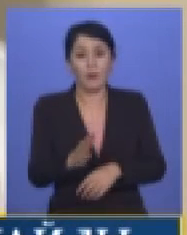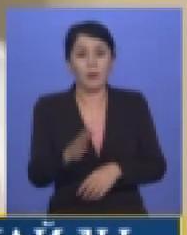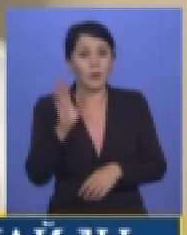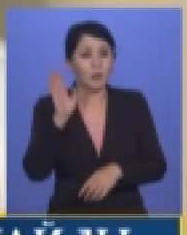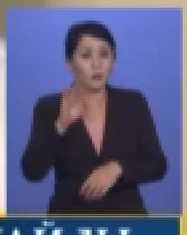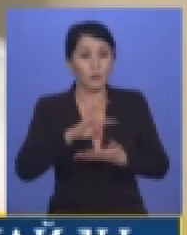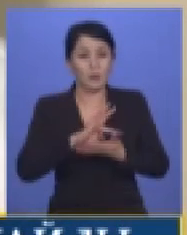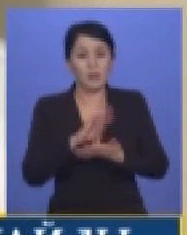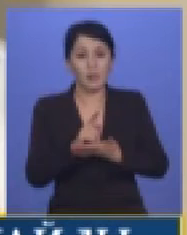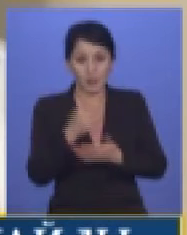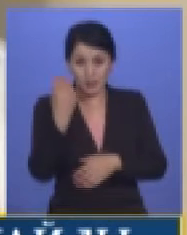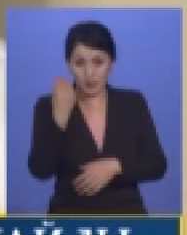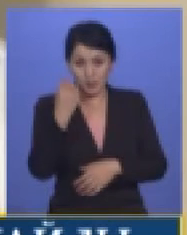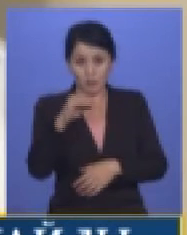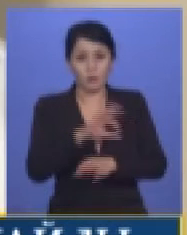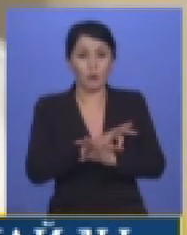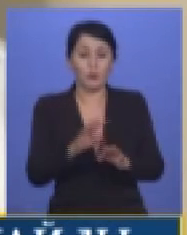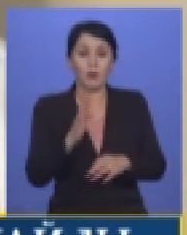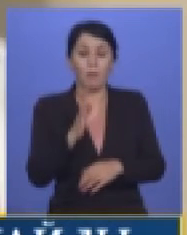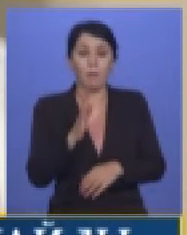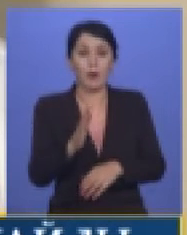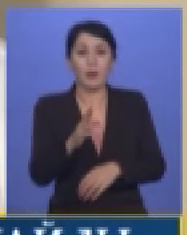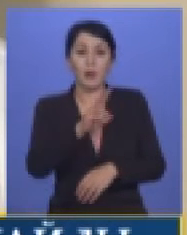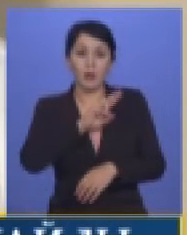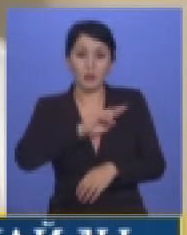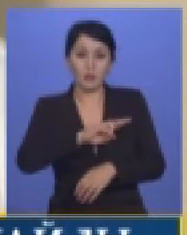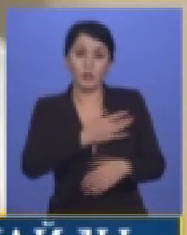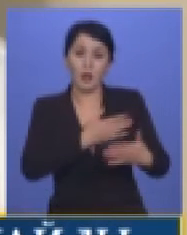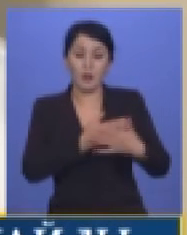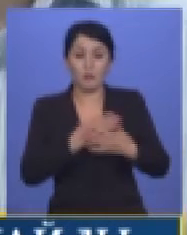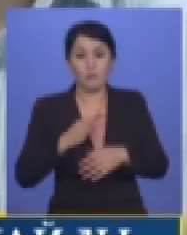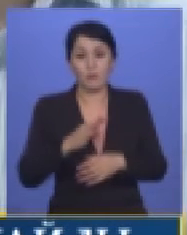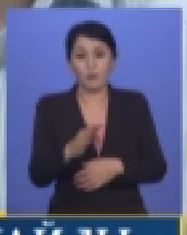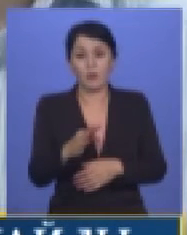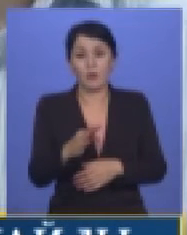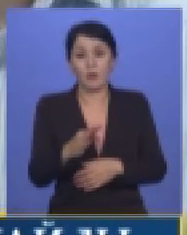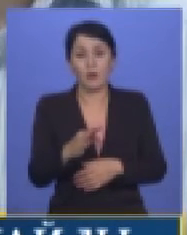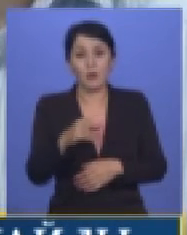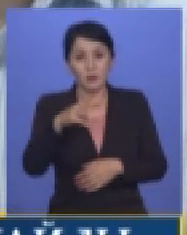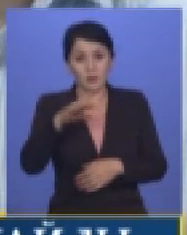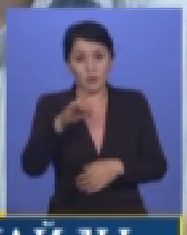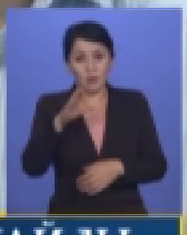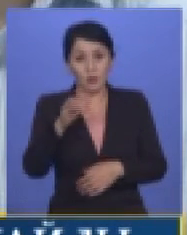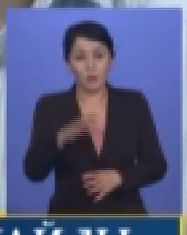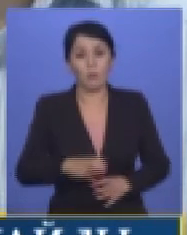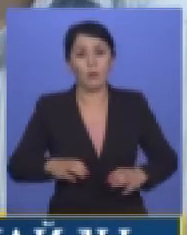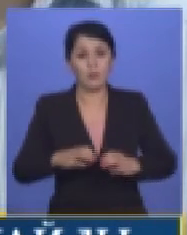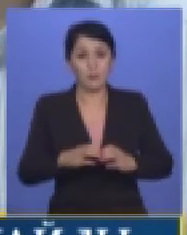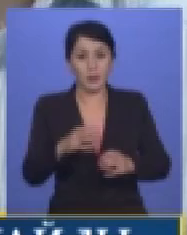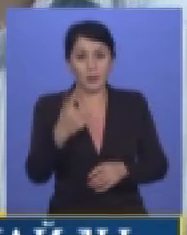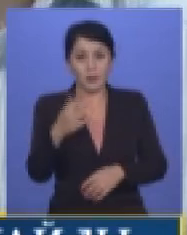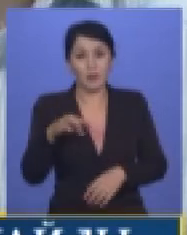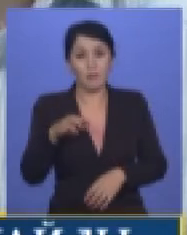сумен қамтамасыз ету сапасын едәуір жақсартады. Қазір бұл жұмыстар қарқынды жүргізіліп жатыр. Жалпы Қызылжар су серіктестігі 3000-нан